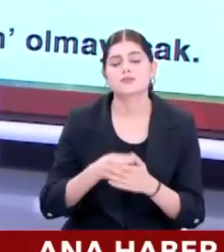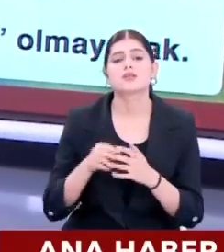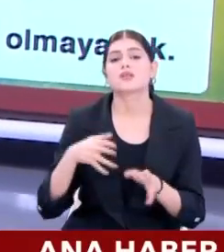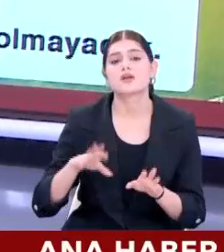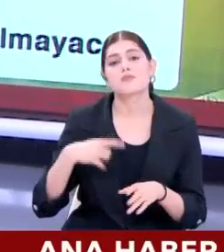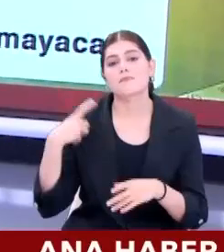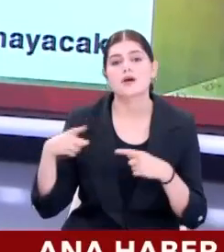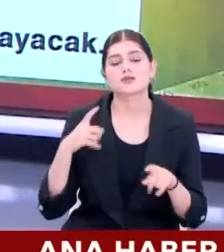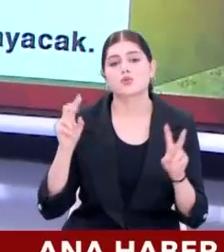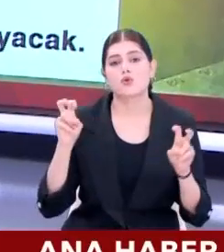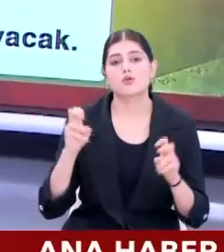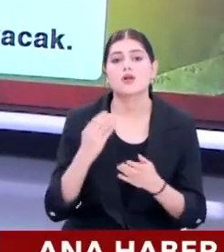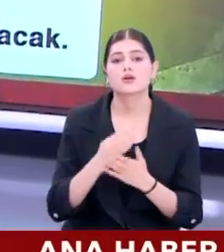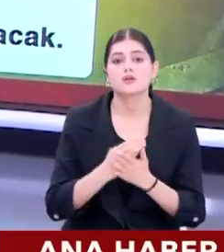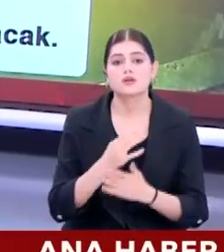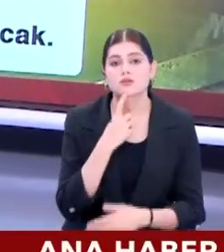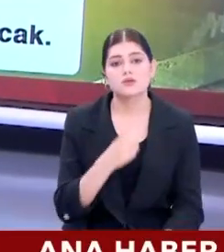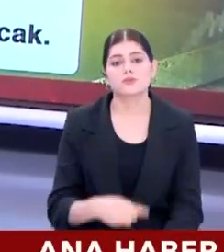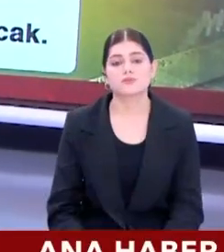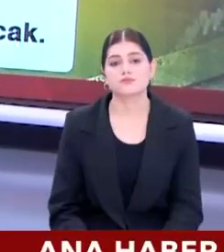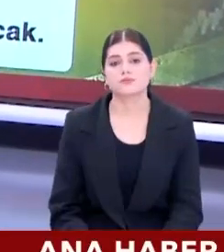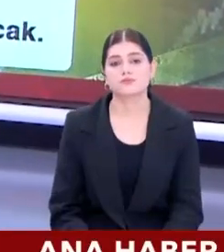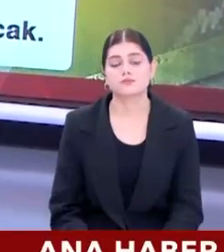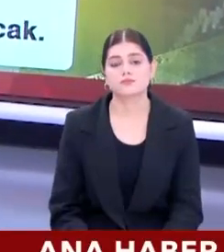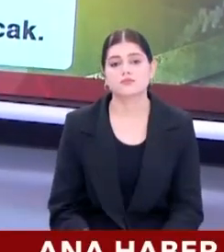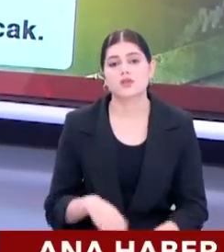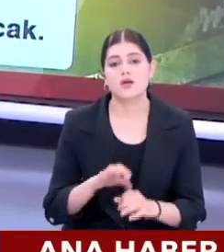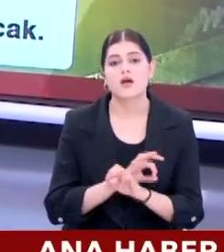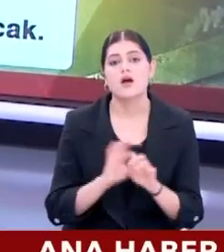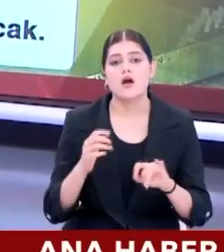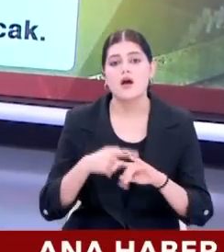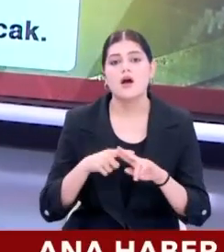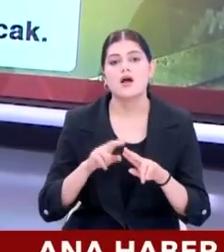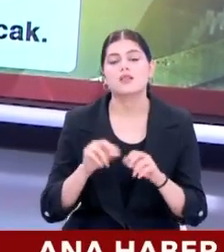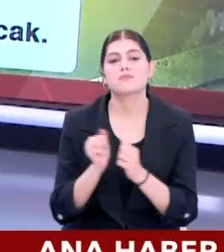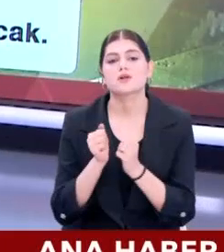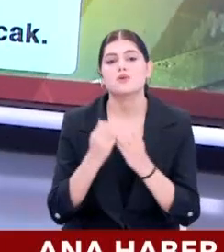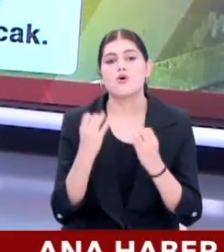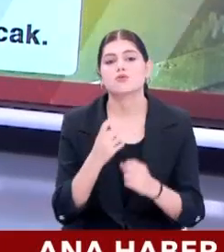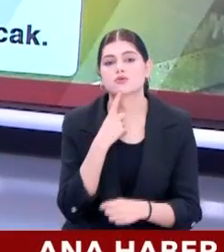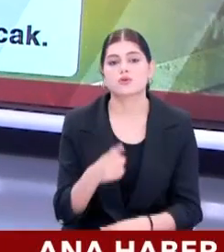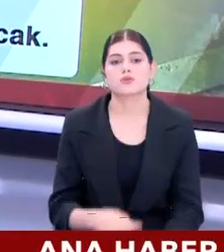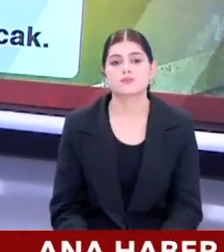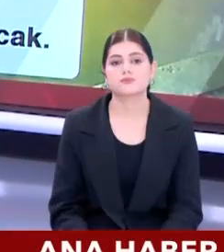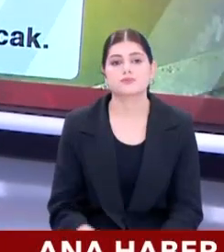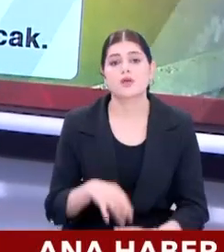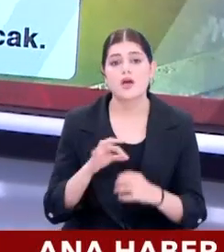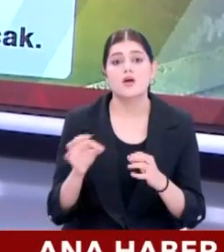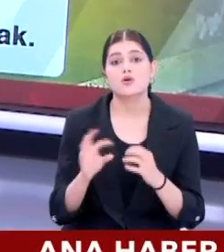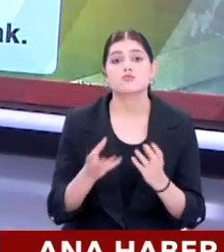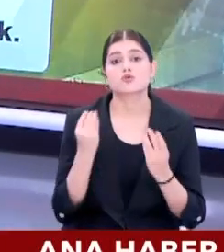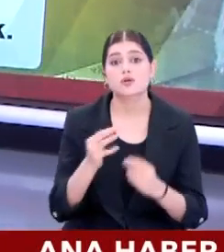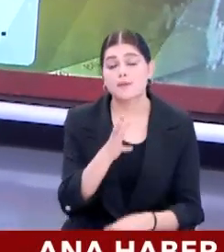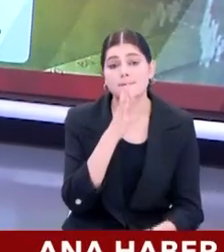konulardaki bütün plan birçok Komisyonu müdahil olduğu her meselede böyle bir Halkçı tavır içinde oldu Mehmet Bey angross aksiyon ekonomi çok iyi bilen